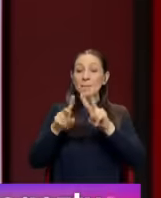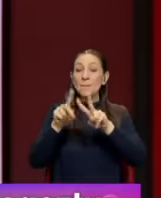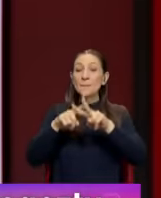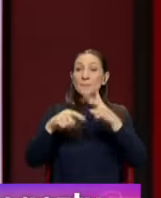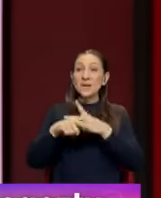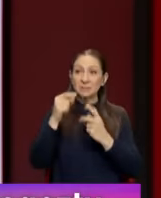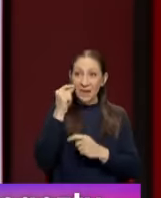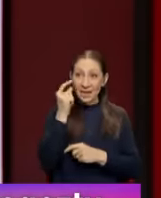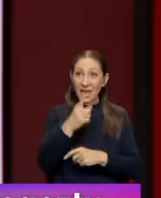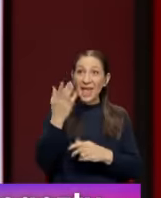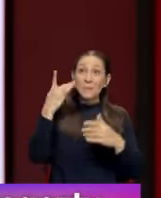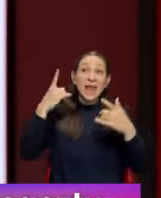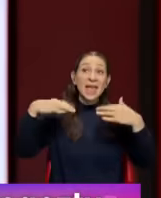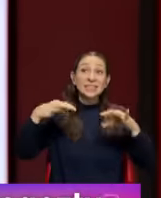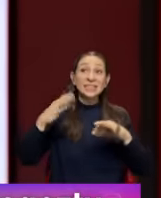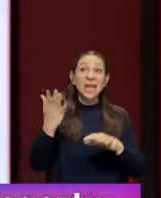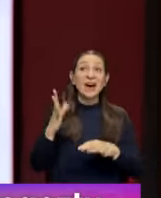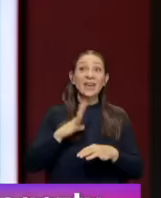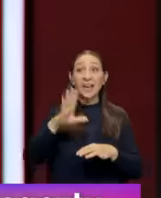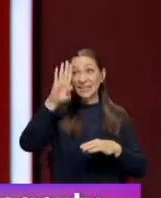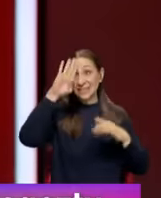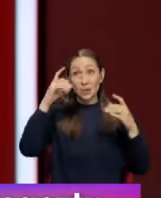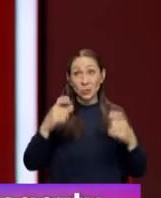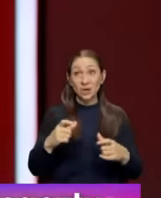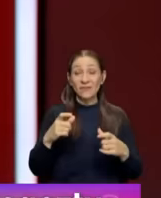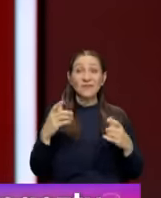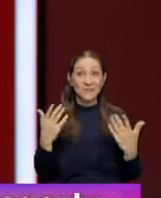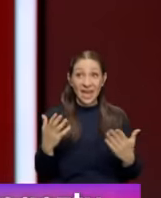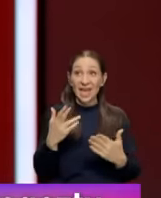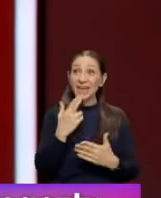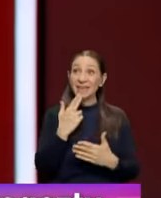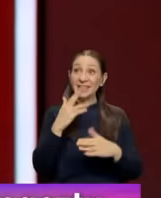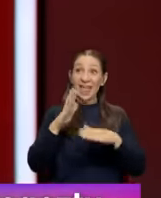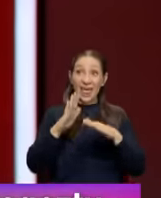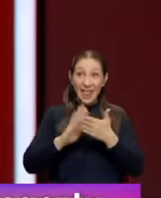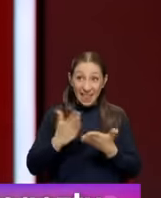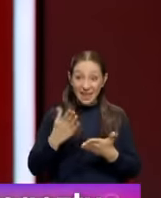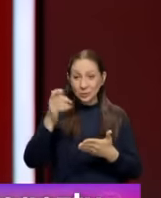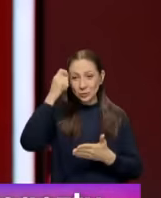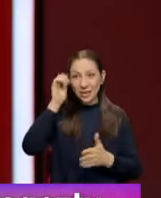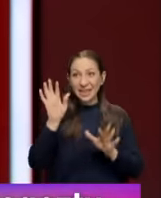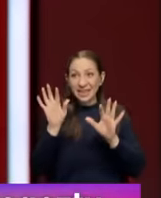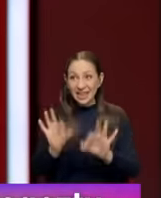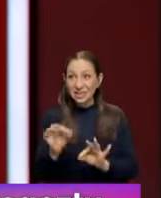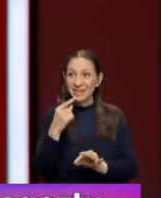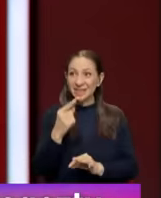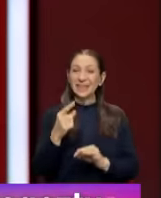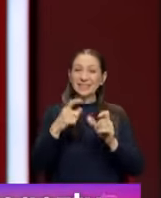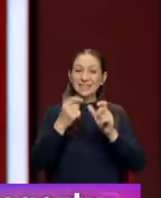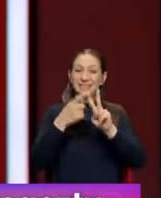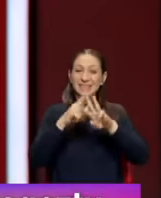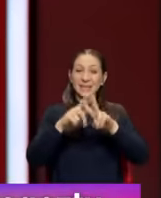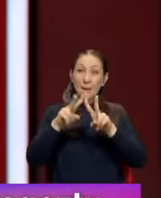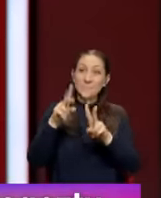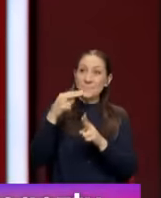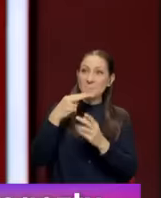eee bir Eskişehirli daha var İstanbul'da ve kadıneli Üsküdar'a da değecek dedi Sinem